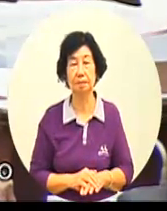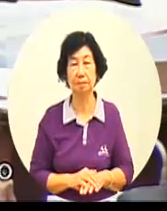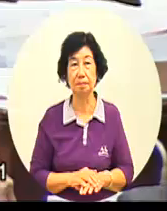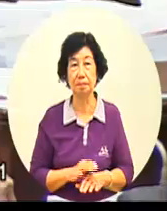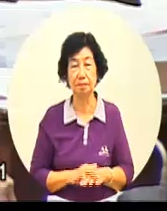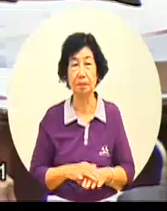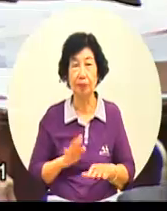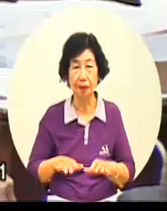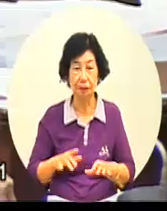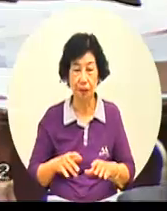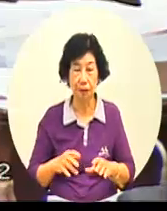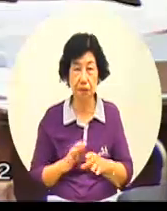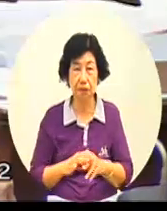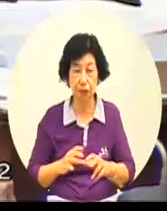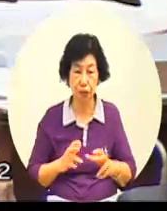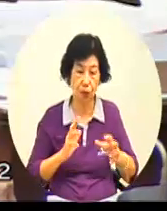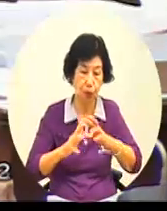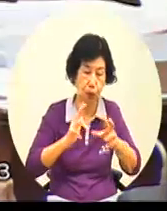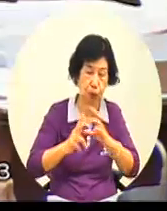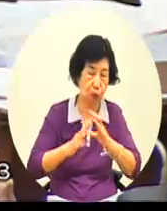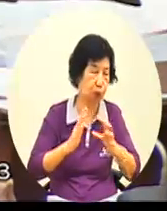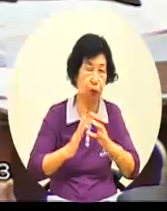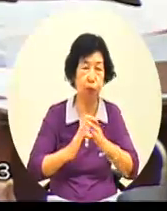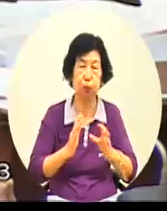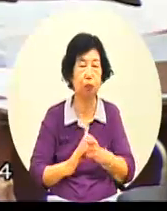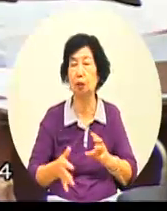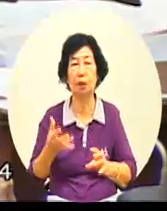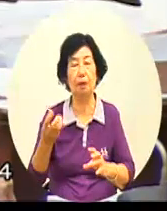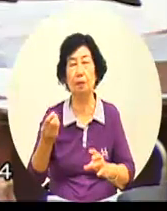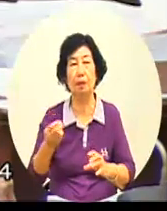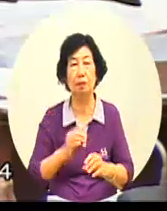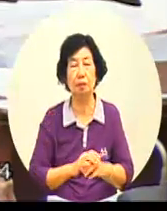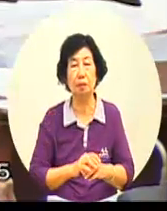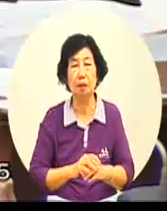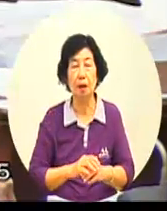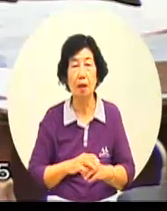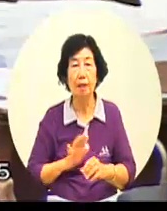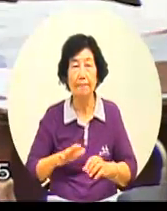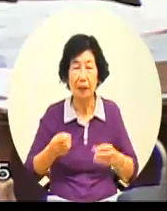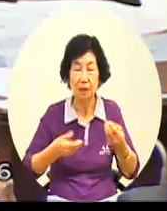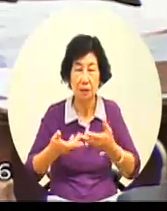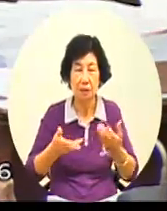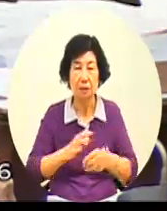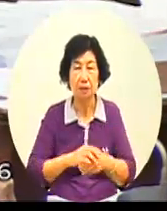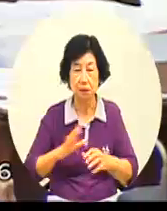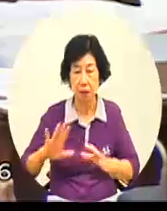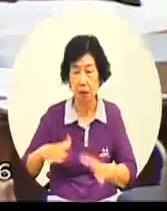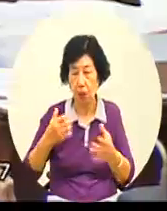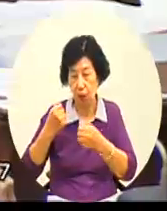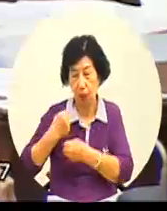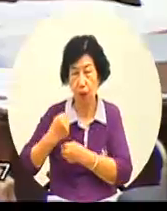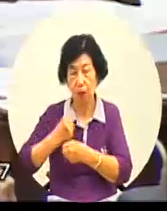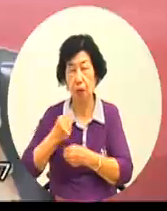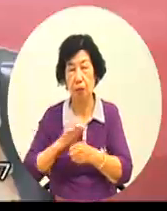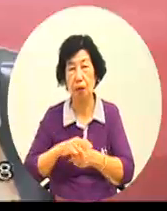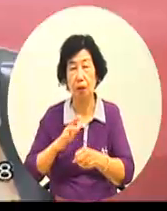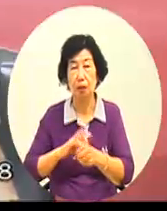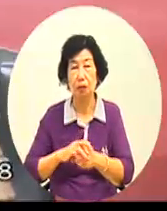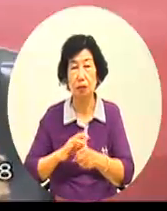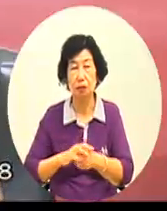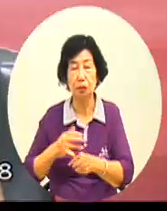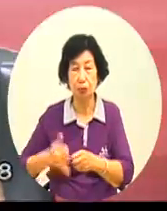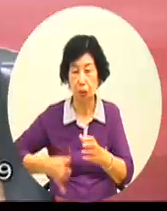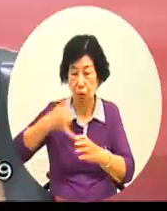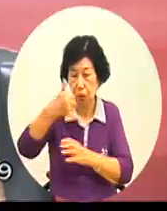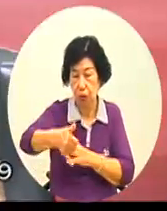战事啦。太平无战事，未感觉个国军的重要，因为国军无出战嘛，所以没有到前线去。那